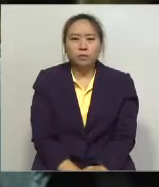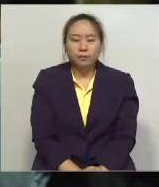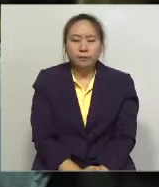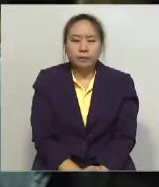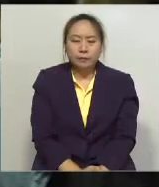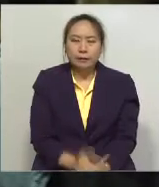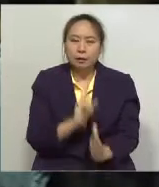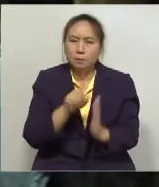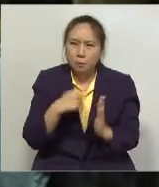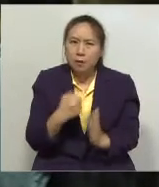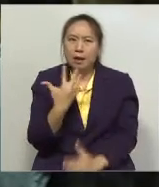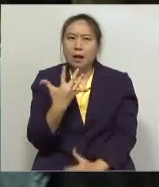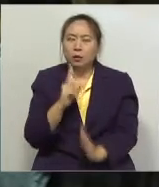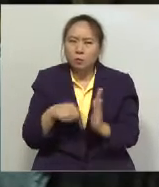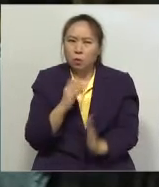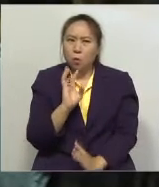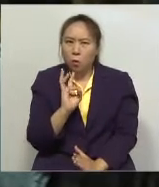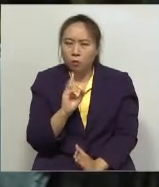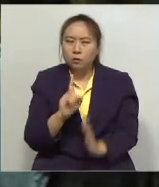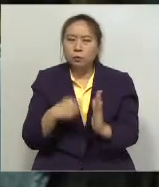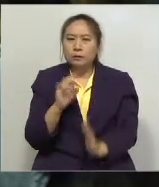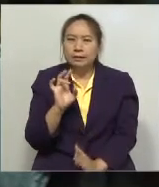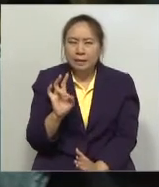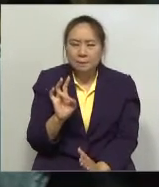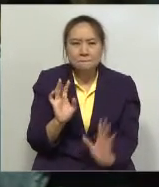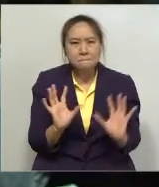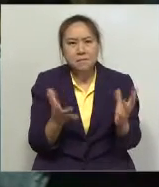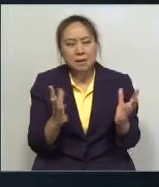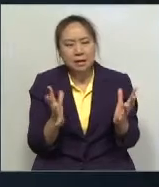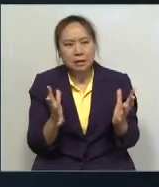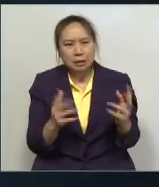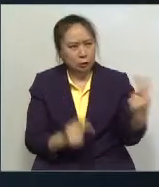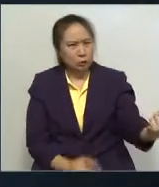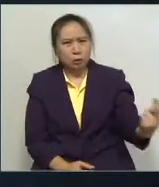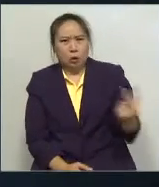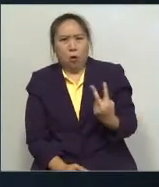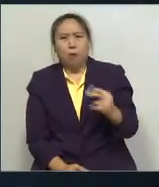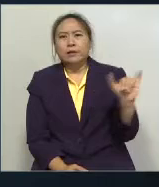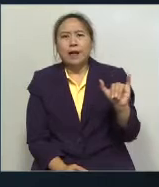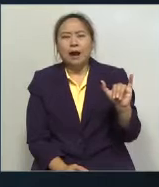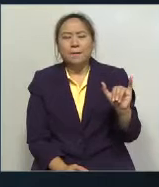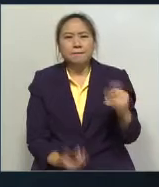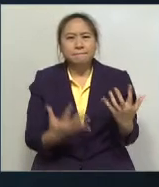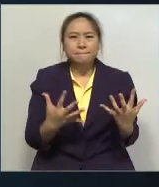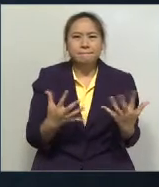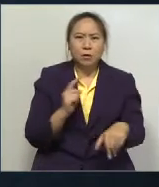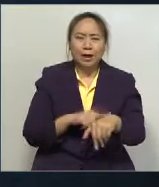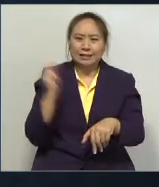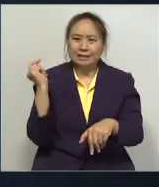5ชั่วโมงผ่านไป6ชั่วโมงผ่านไป7ชั่วโมงผ่านไปไม่กลับทั้ง2คนจนประมาณตีหนึ่งนะครับคู่บั